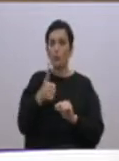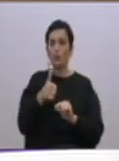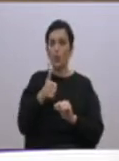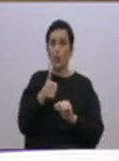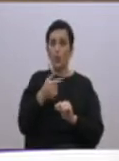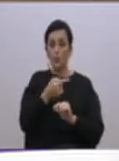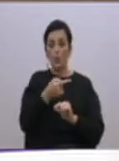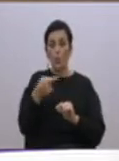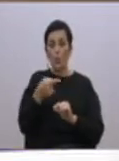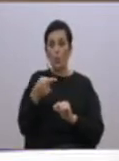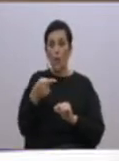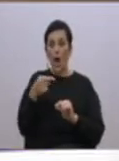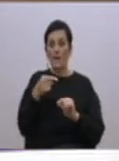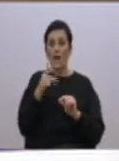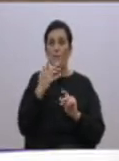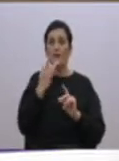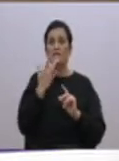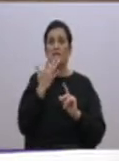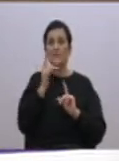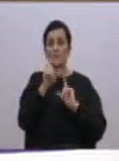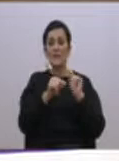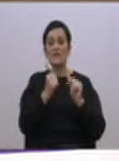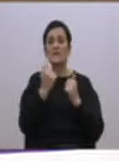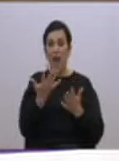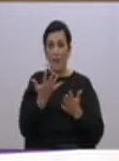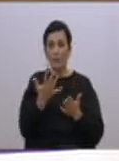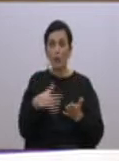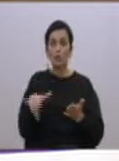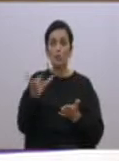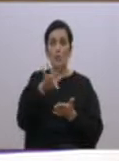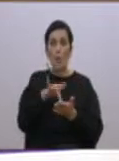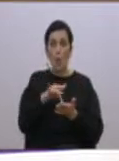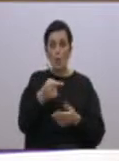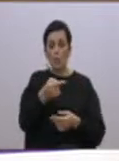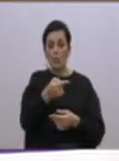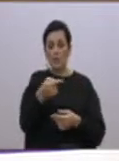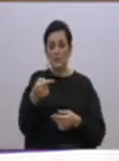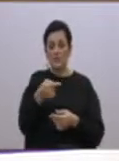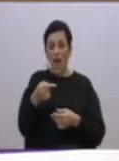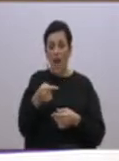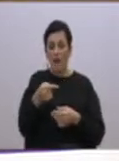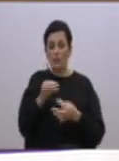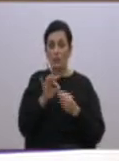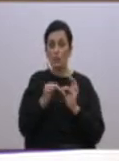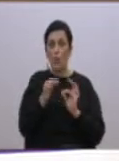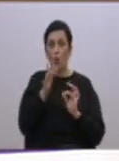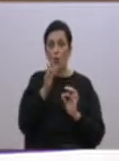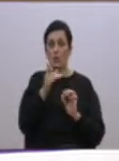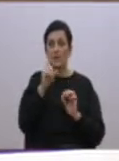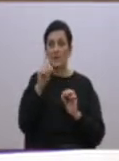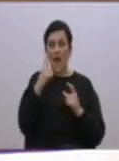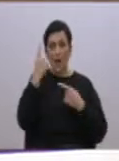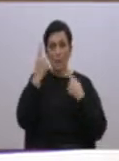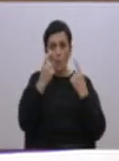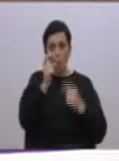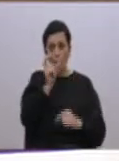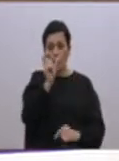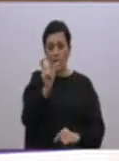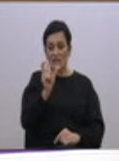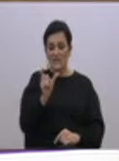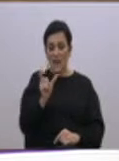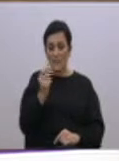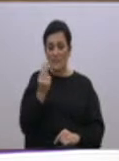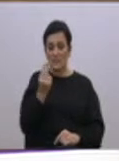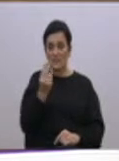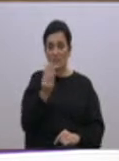უარყოფითი მიგრაციული სალდო რამდენი, ანუ რამდენი მოქალაქე დააგდა ქვეყანას კონკრეტული წლის განმავლობაში რამ მონაცემებსაც მოგცემთ.